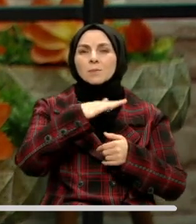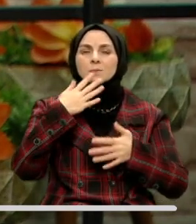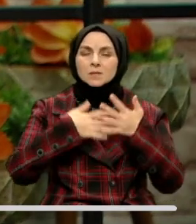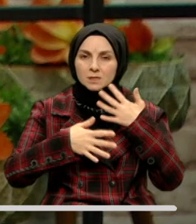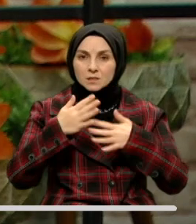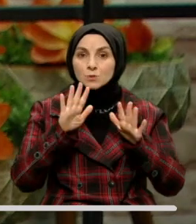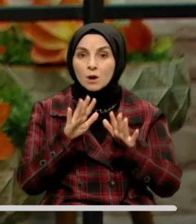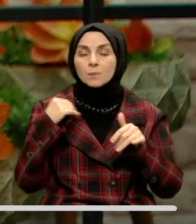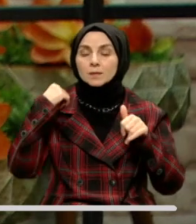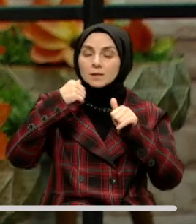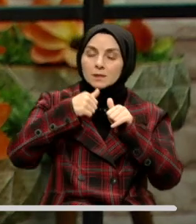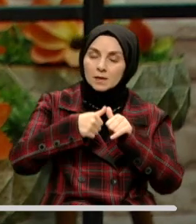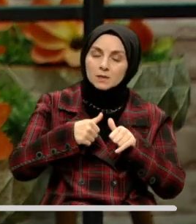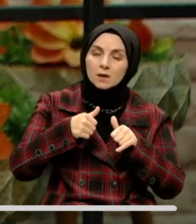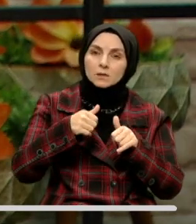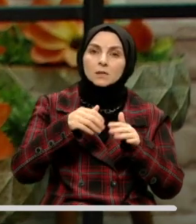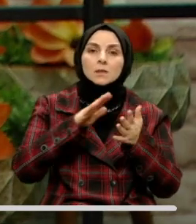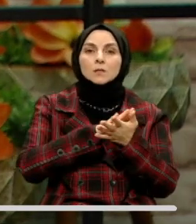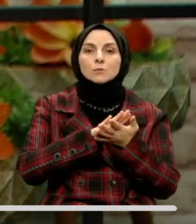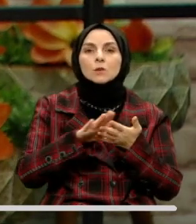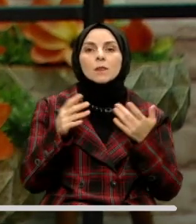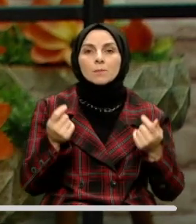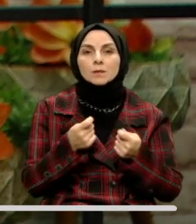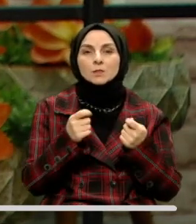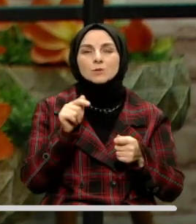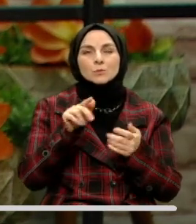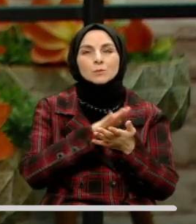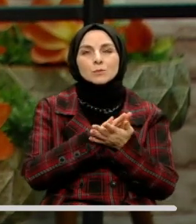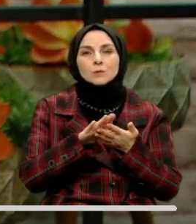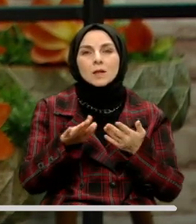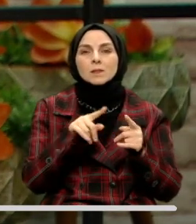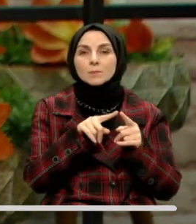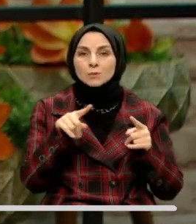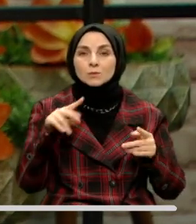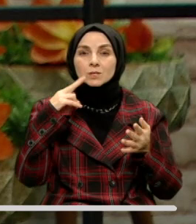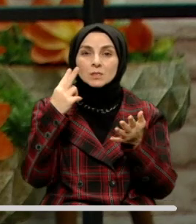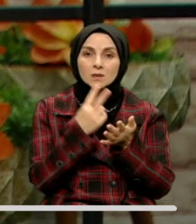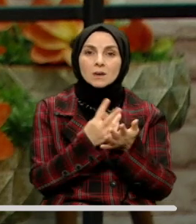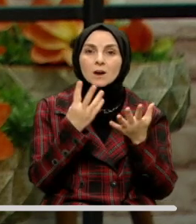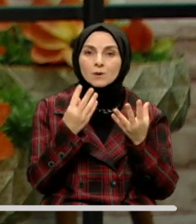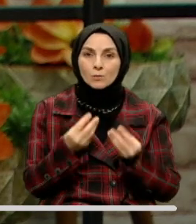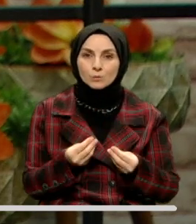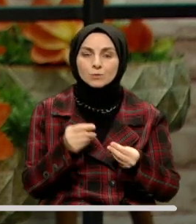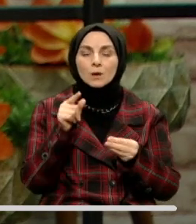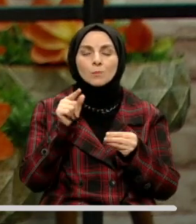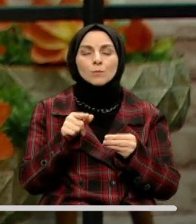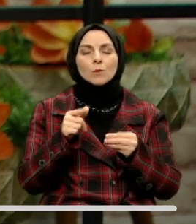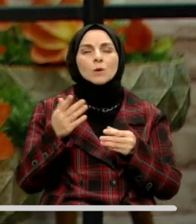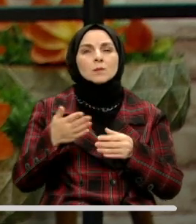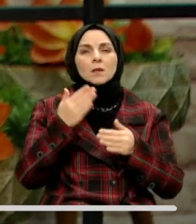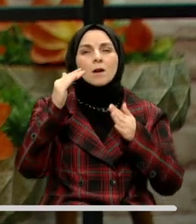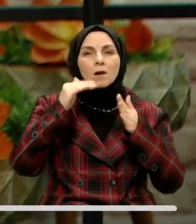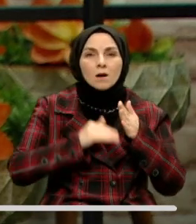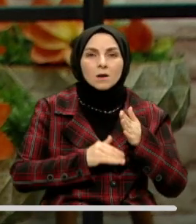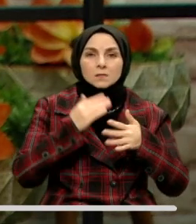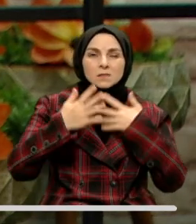Ama tekrar çekiyoruz. Tekrar çekiyoruz. İşte bu çekme süreci, kararlılık süreci kişiye olumlu olarak geri